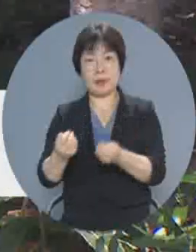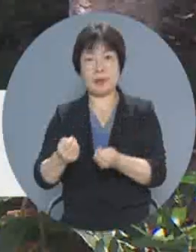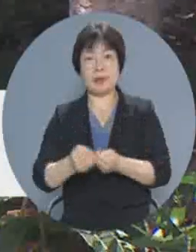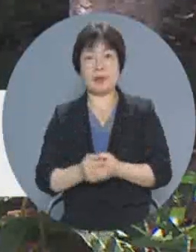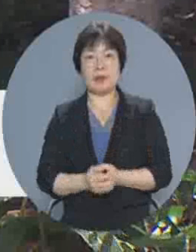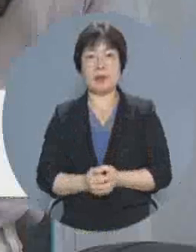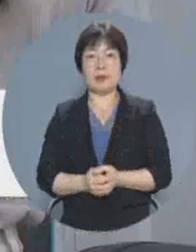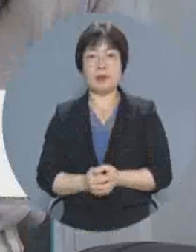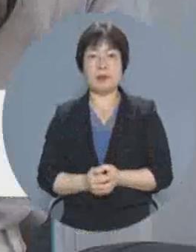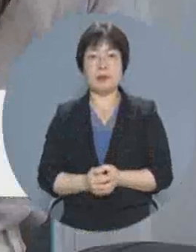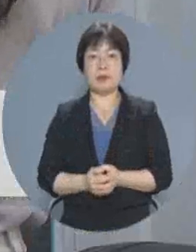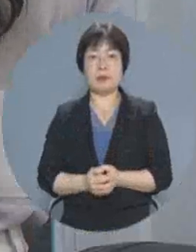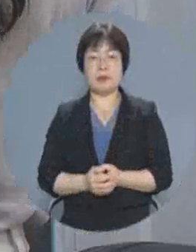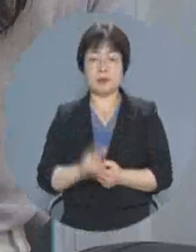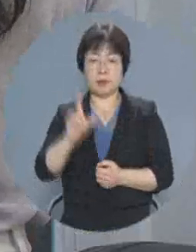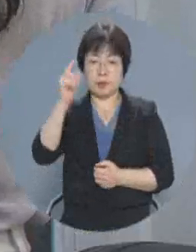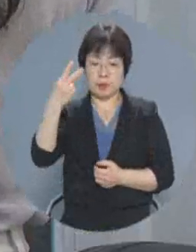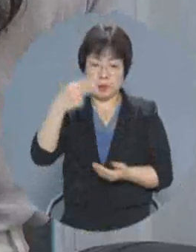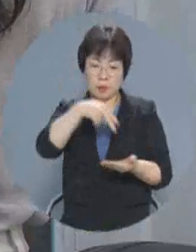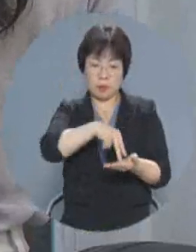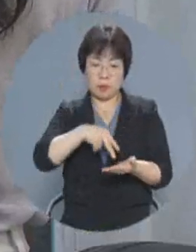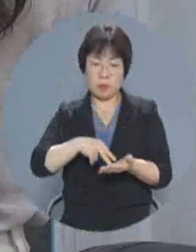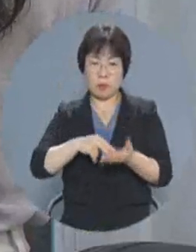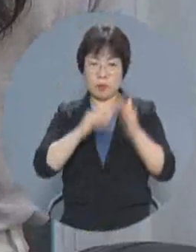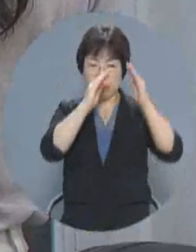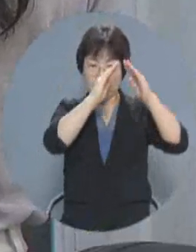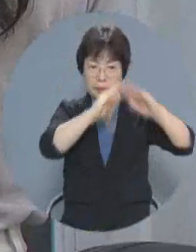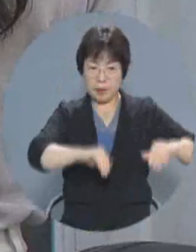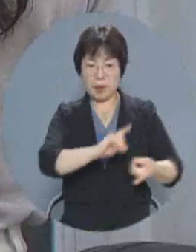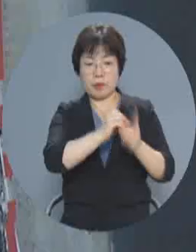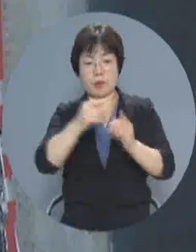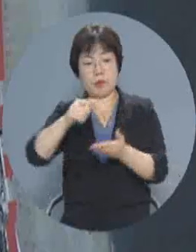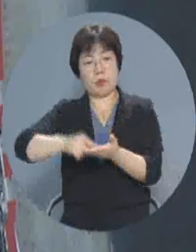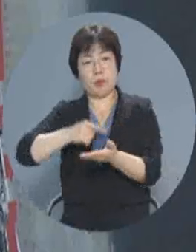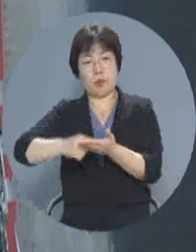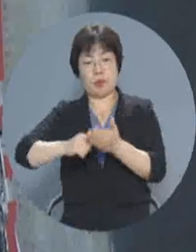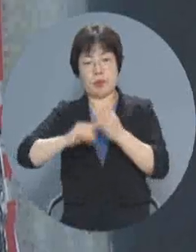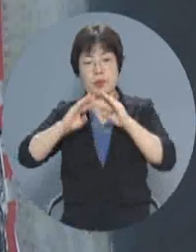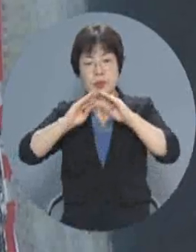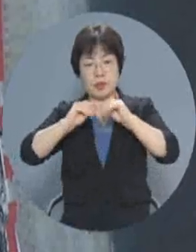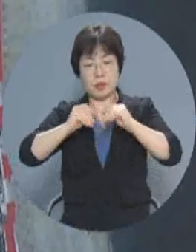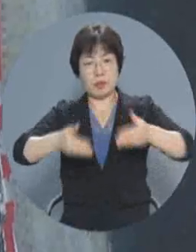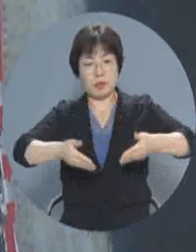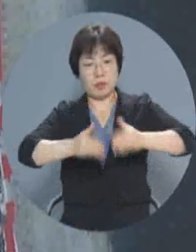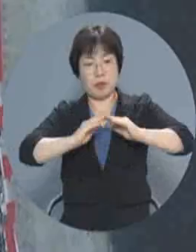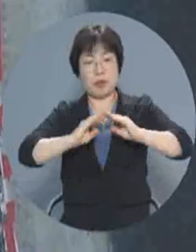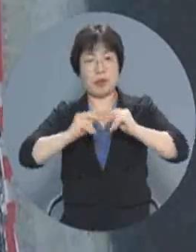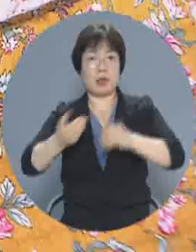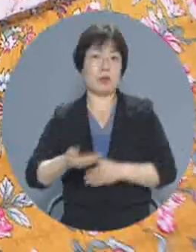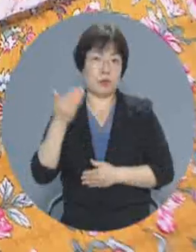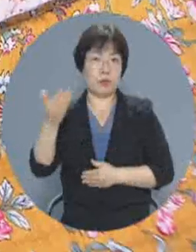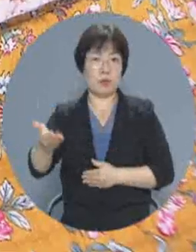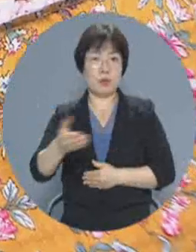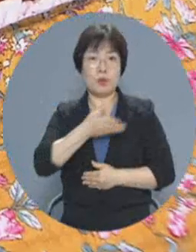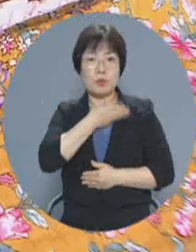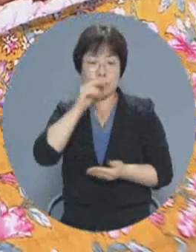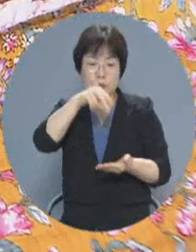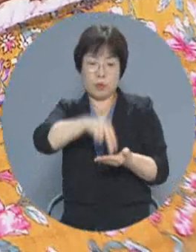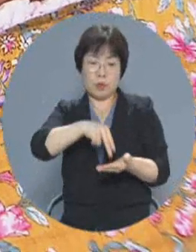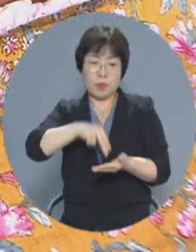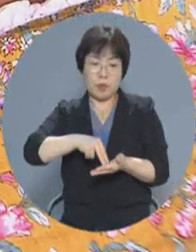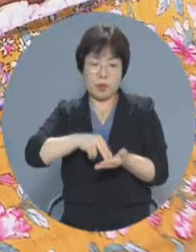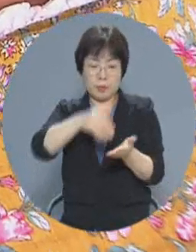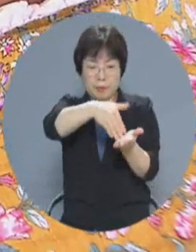노인들입니다. LH 측은 집을 허무는 대신 보상으로 택지를 주겠다고 했지만 노인들은 빈곤층